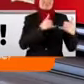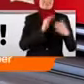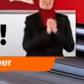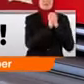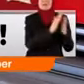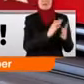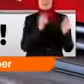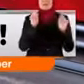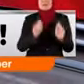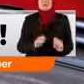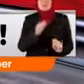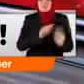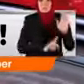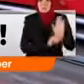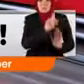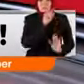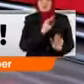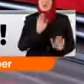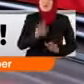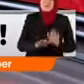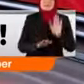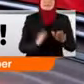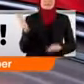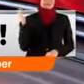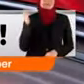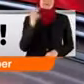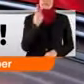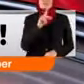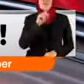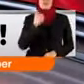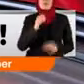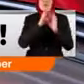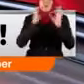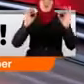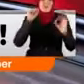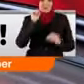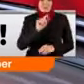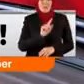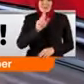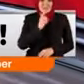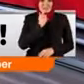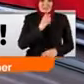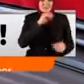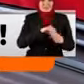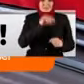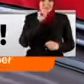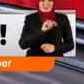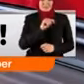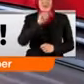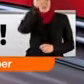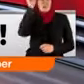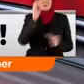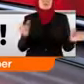Metin'in bu başarısı Aslında adım adım geldi 2016 Olimpiyatları'nda daha 17 yaşındayken filmimizin en genç